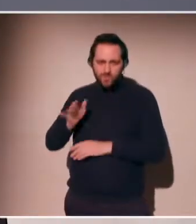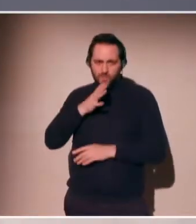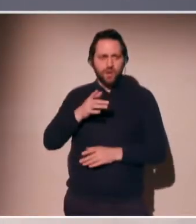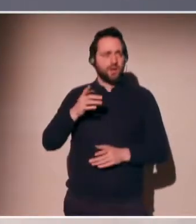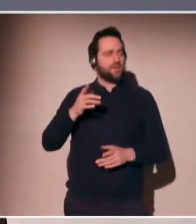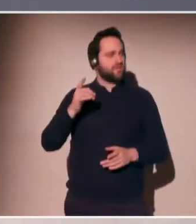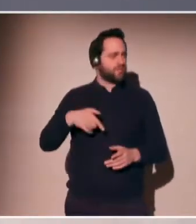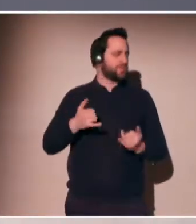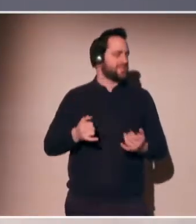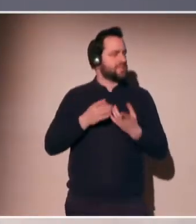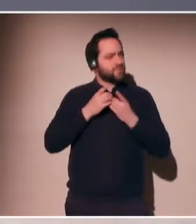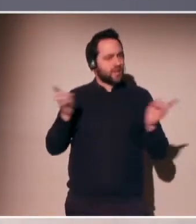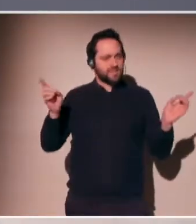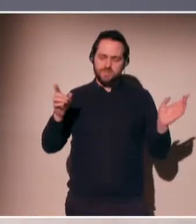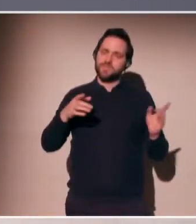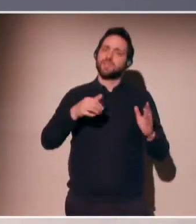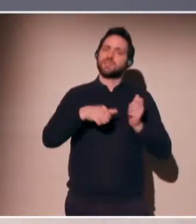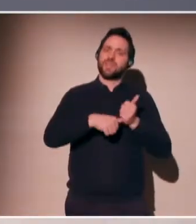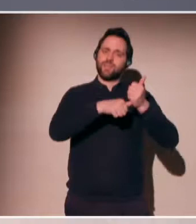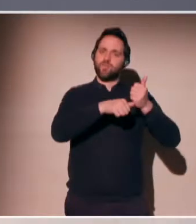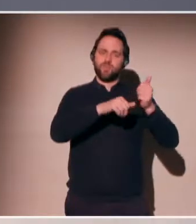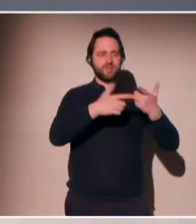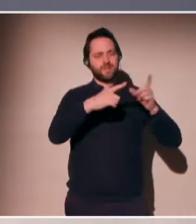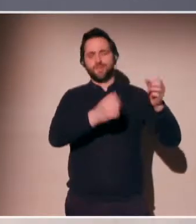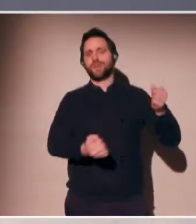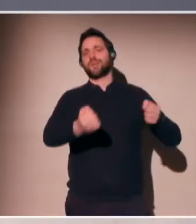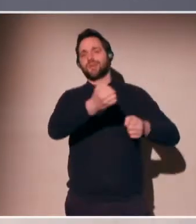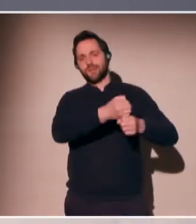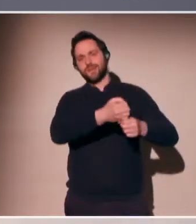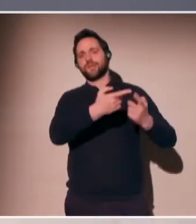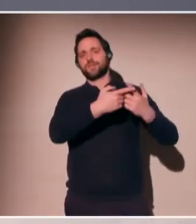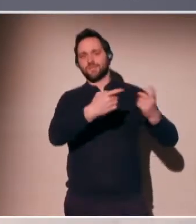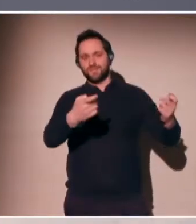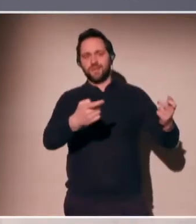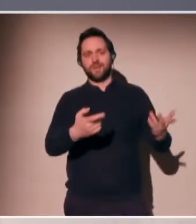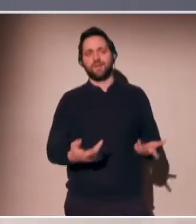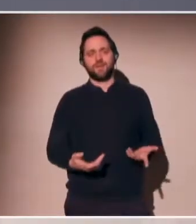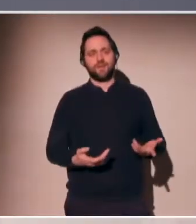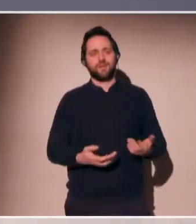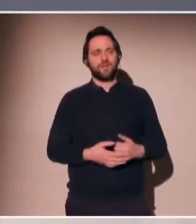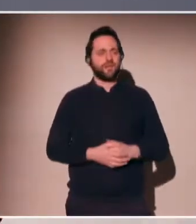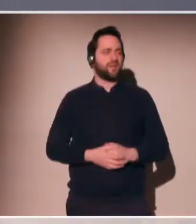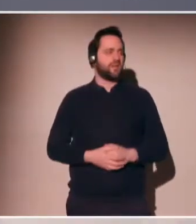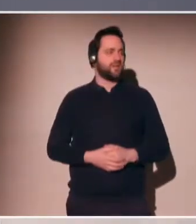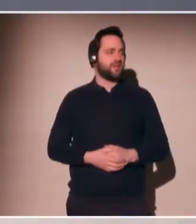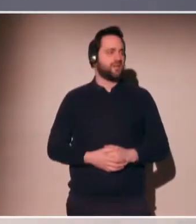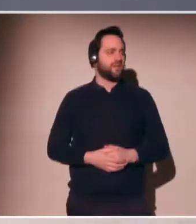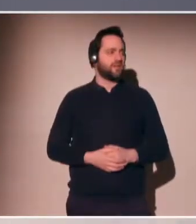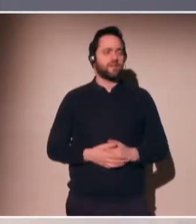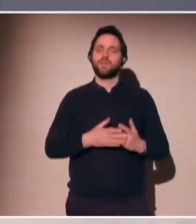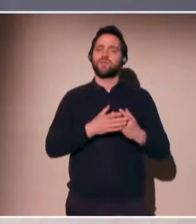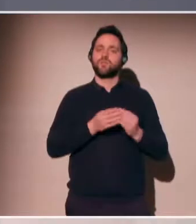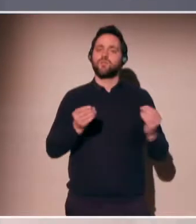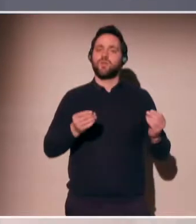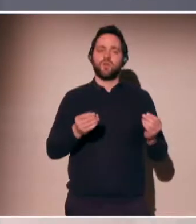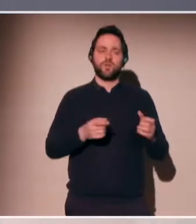que les startups qui se créent souvent sont des gens qui arrivent à trouver un petit biais et d'être capables de faire du business à